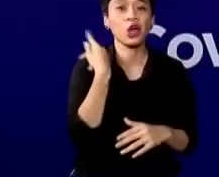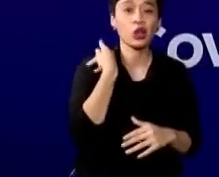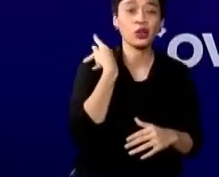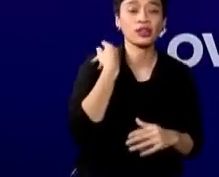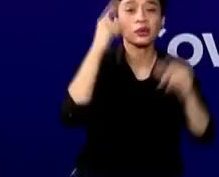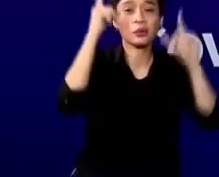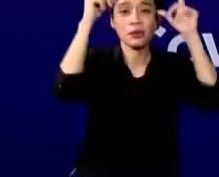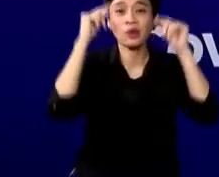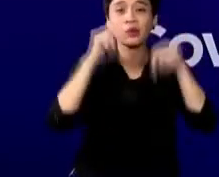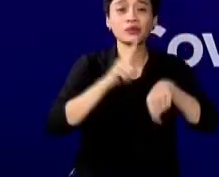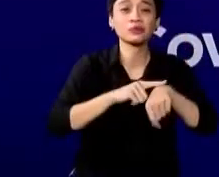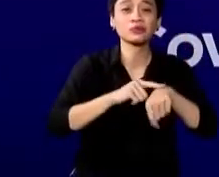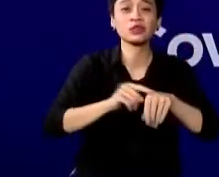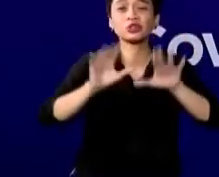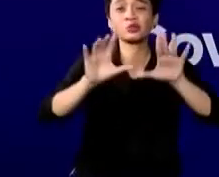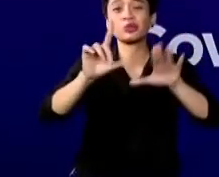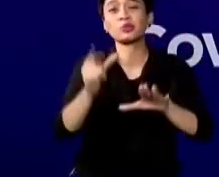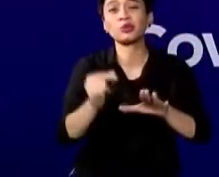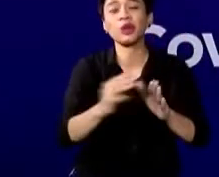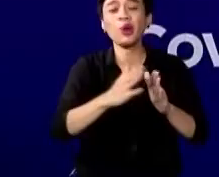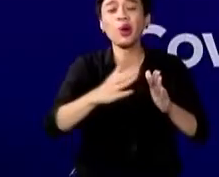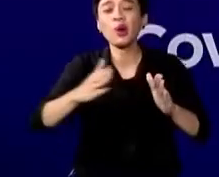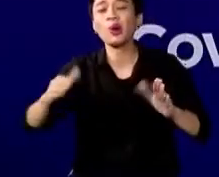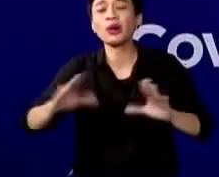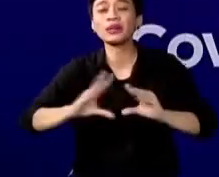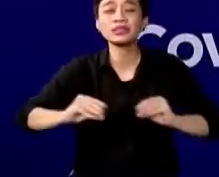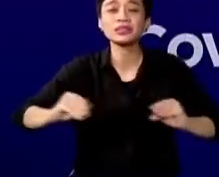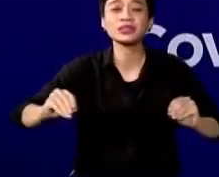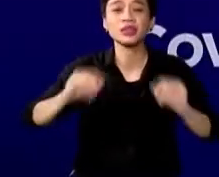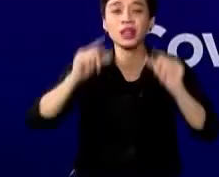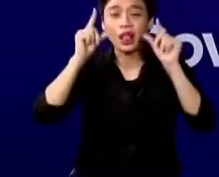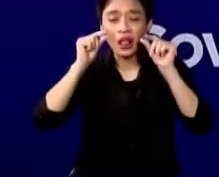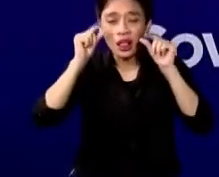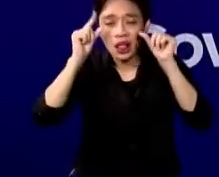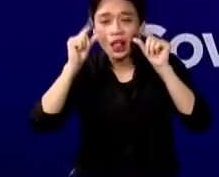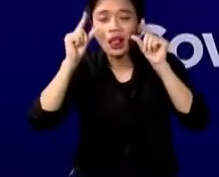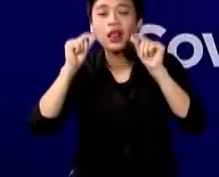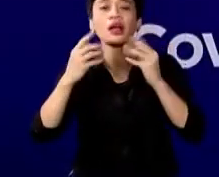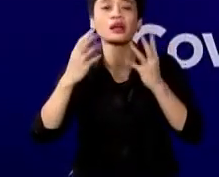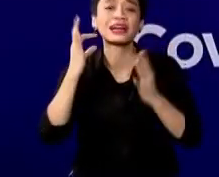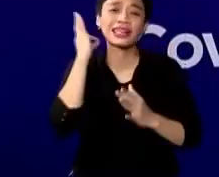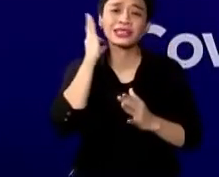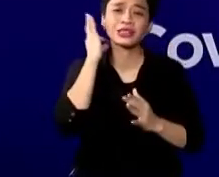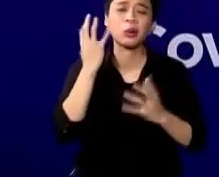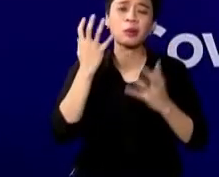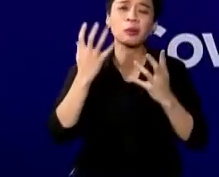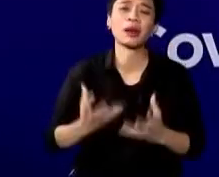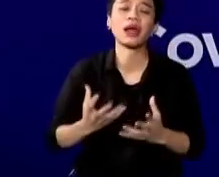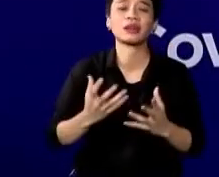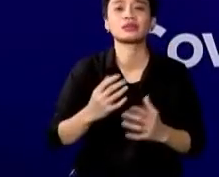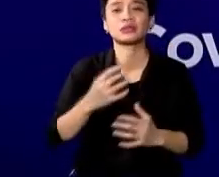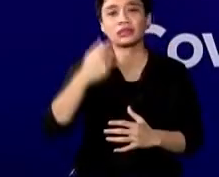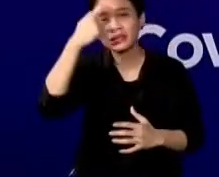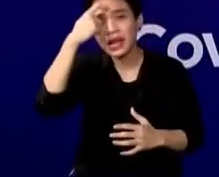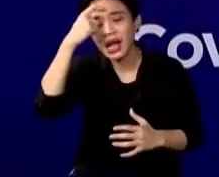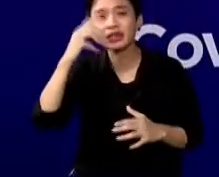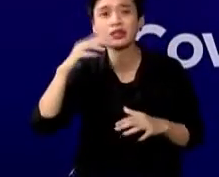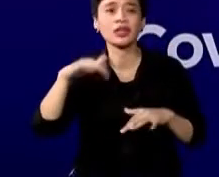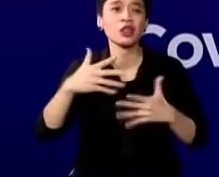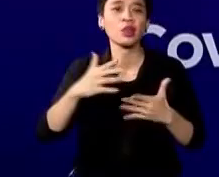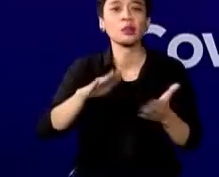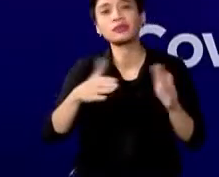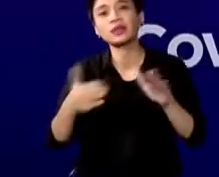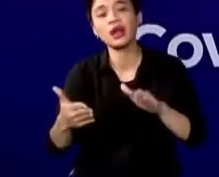tidur bekerja terus bahkan menghadapi resiko resiko untuk sakit bahkan resiko untuk gugur